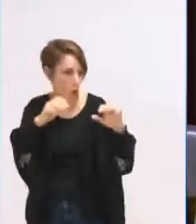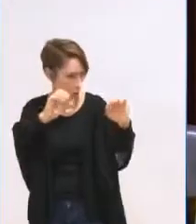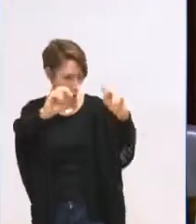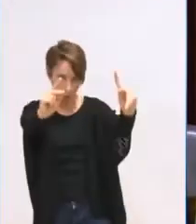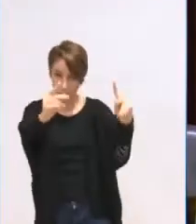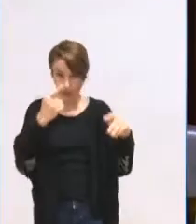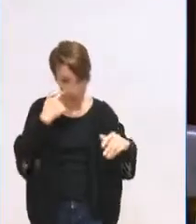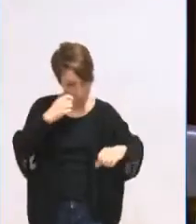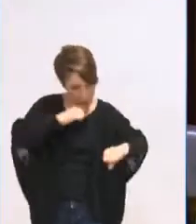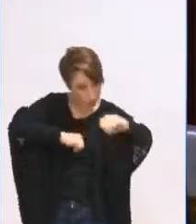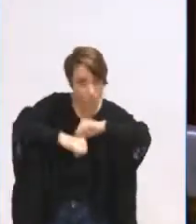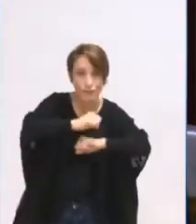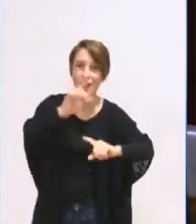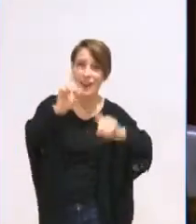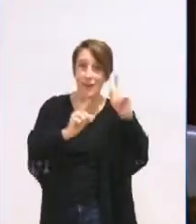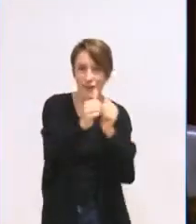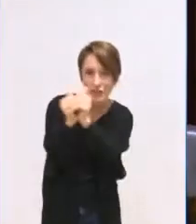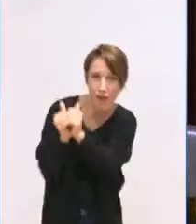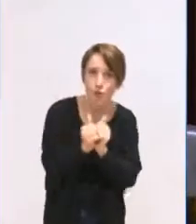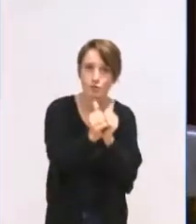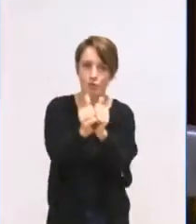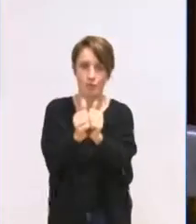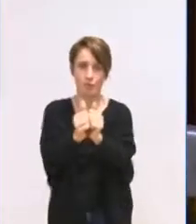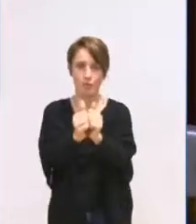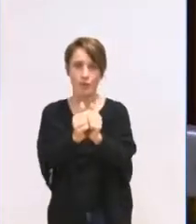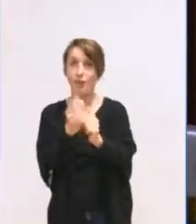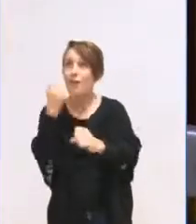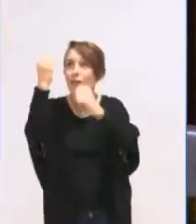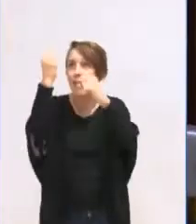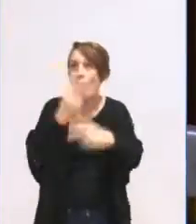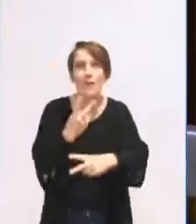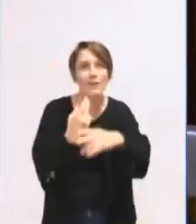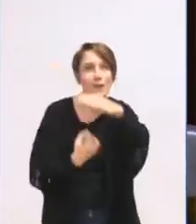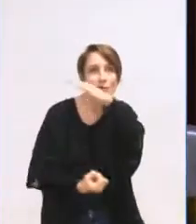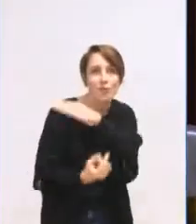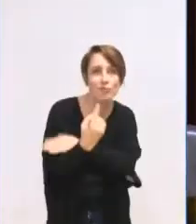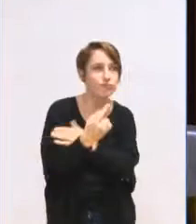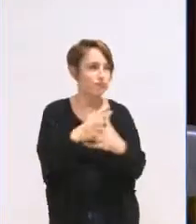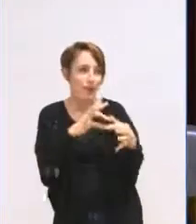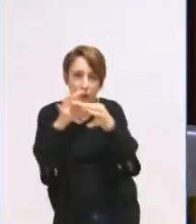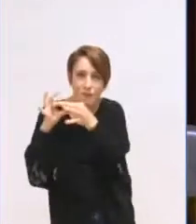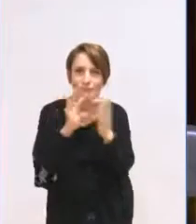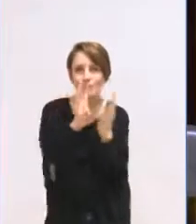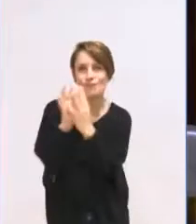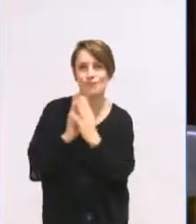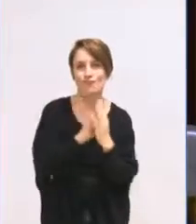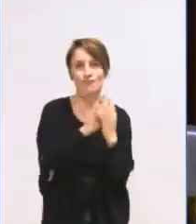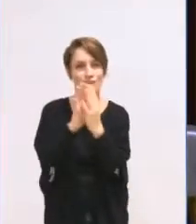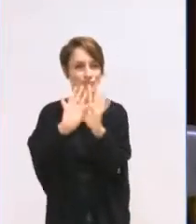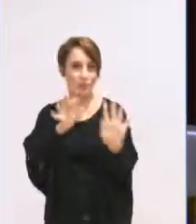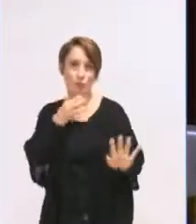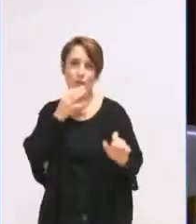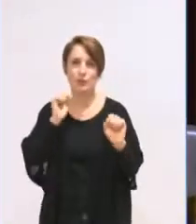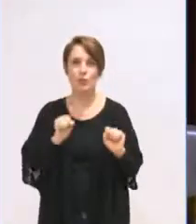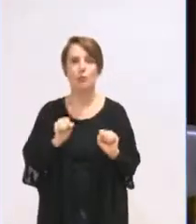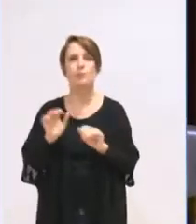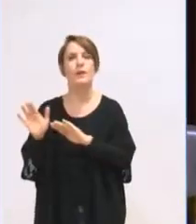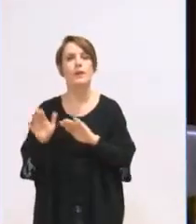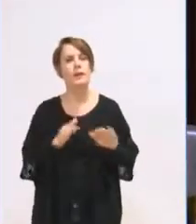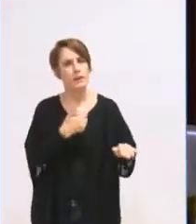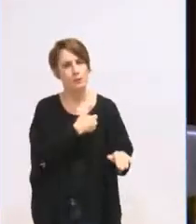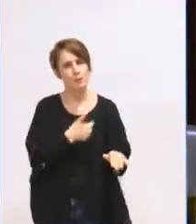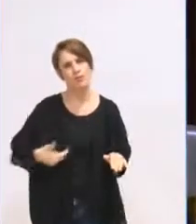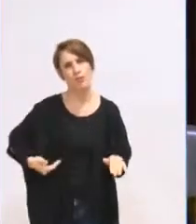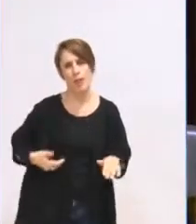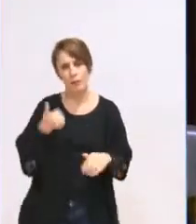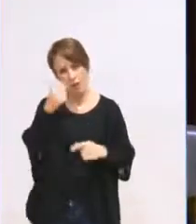comment nous pouvons vivre ces événements-là sans aucune différence entre nous. Et je terminerai sur un point,